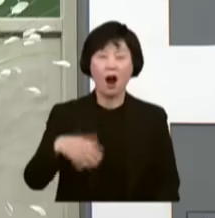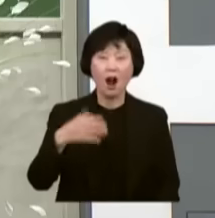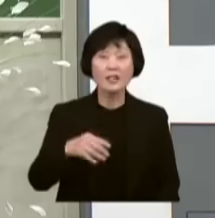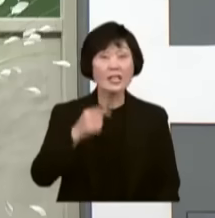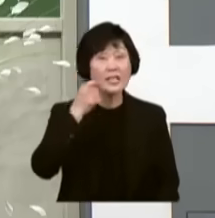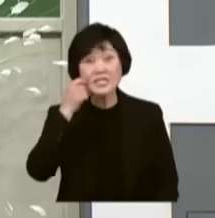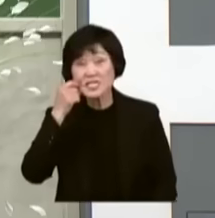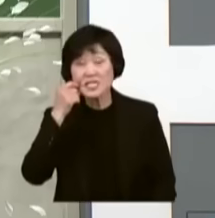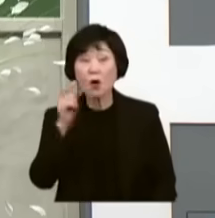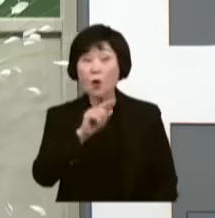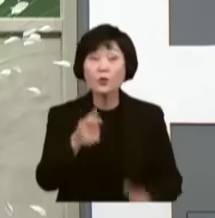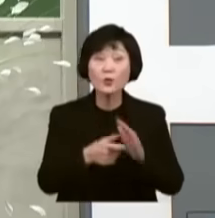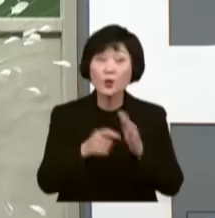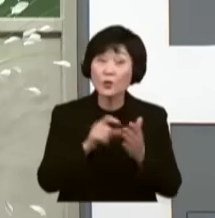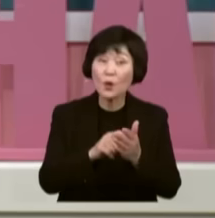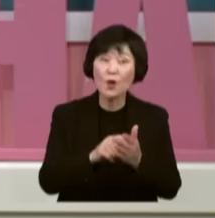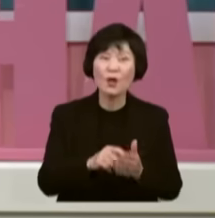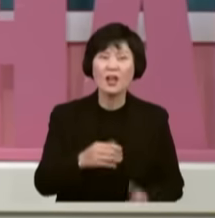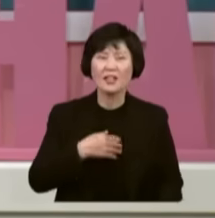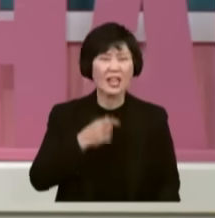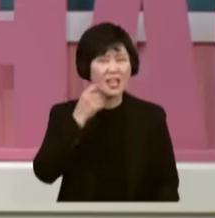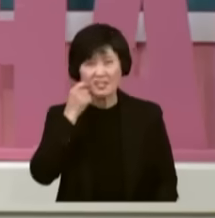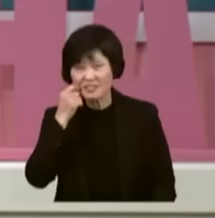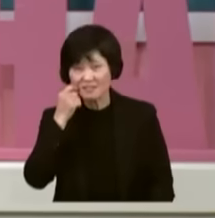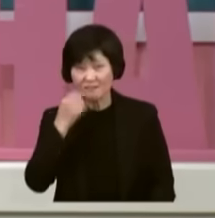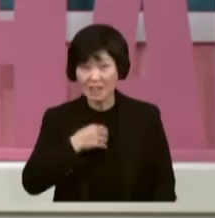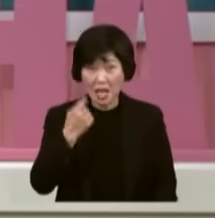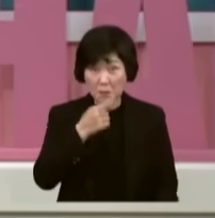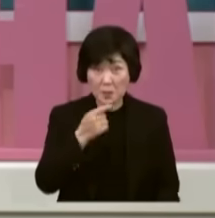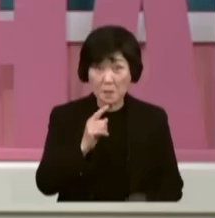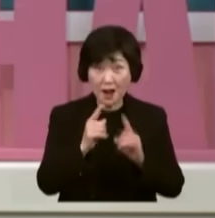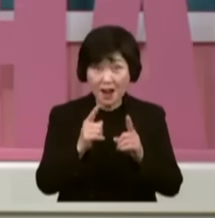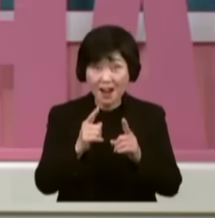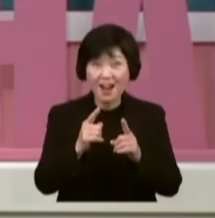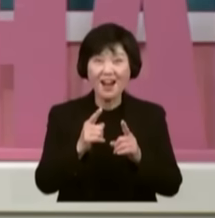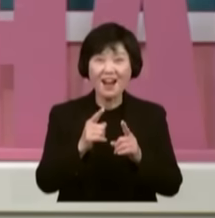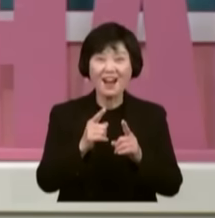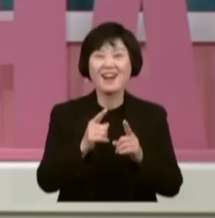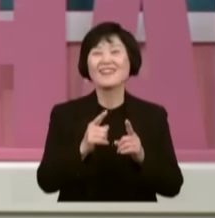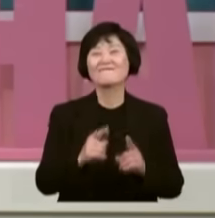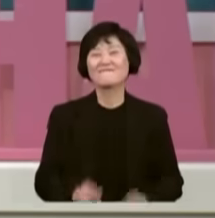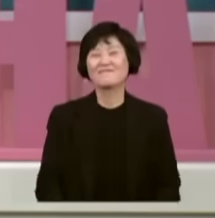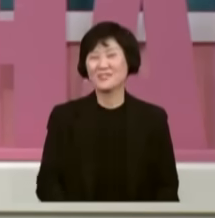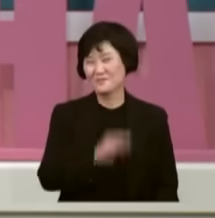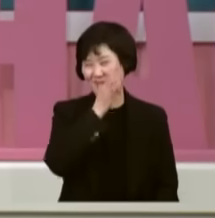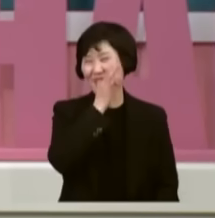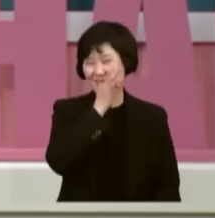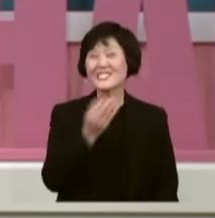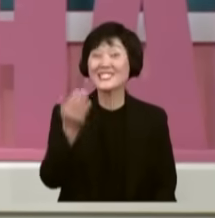19년 그때 인기가 어느 정도였어요? 뭐 제가 제 인기를 뭐 이렇게 말씀드리기가 네.